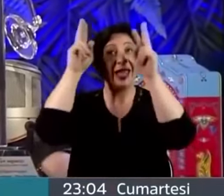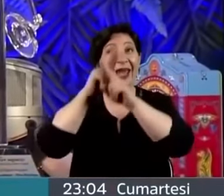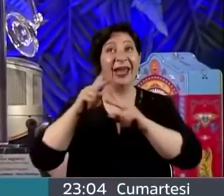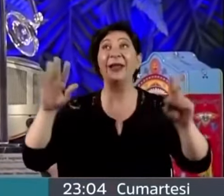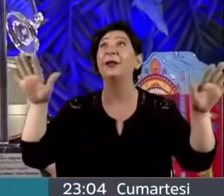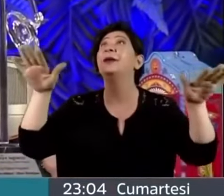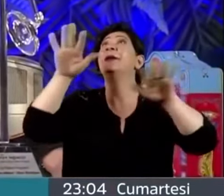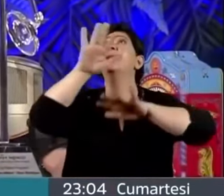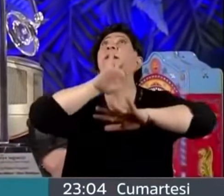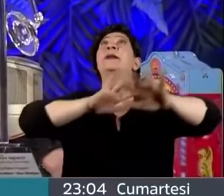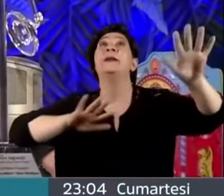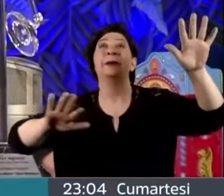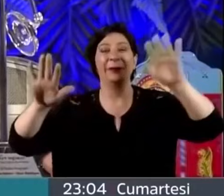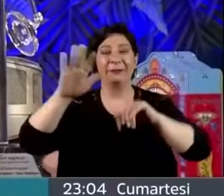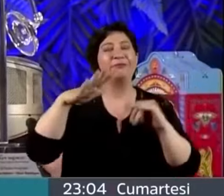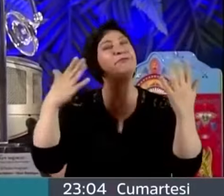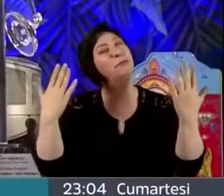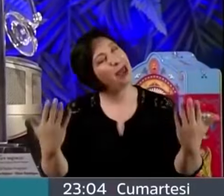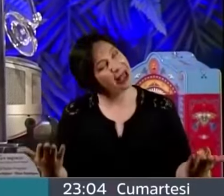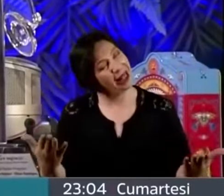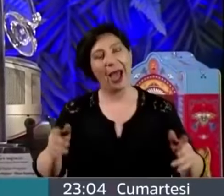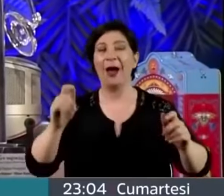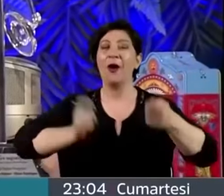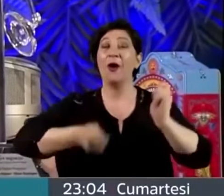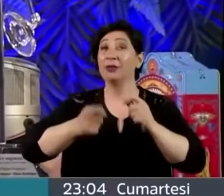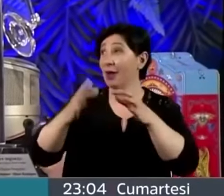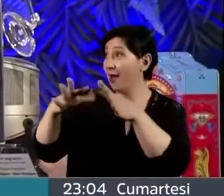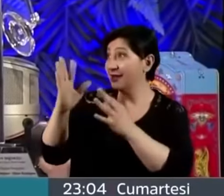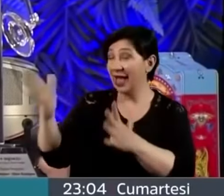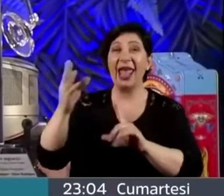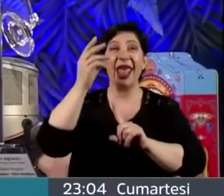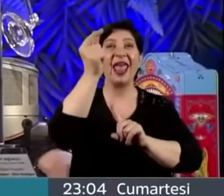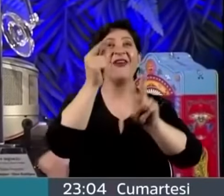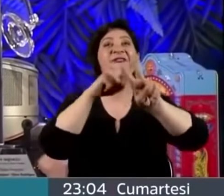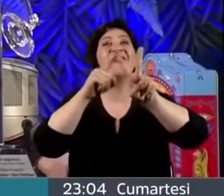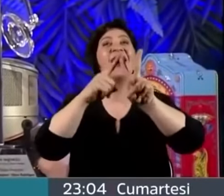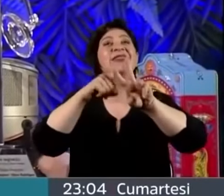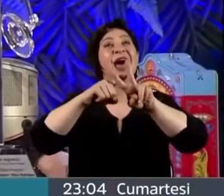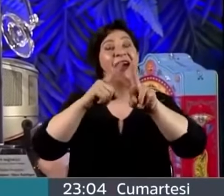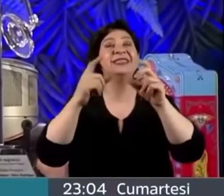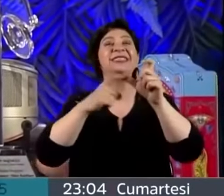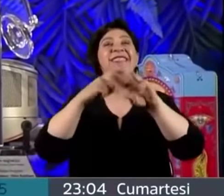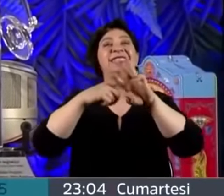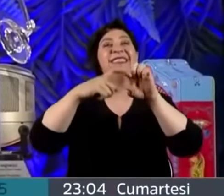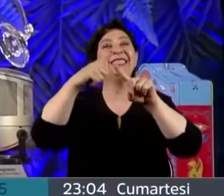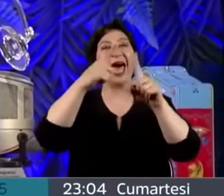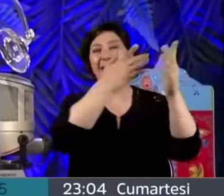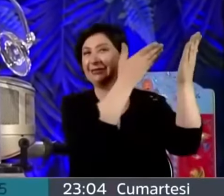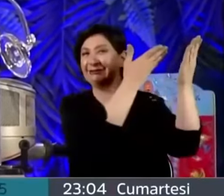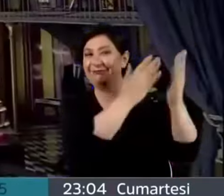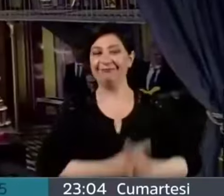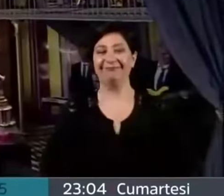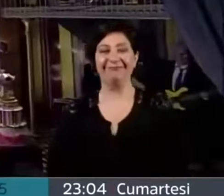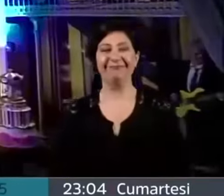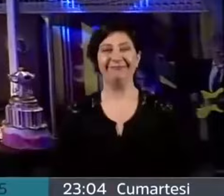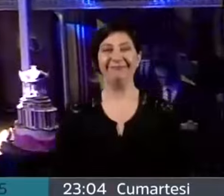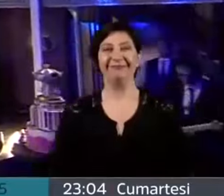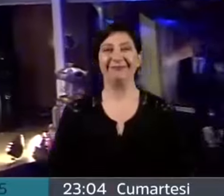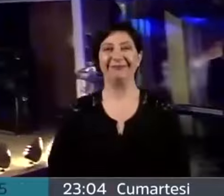Hayaletler uçuşuyor stüdyomuzda. Pekala, orkestramız hazır. Ivana Sert hazır. Hanımlar, beyler, Ivana Sert!